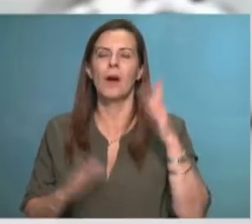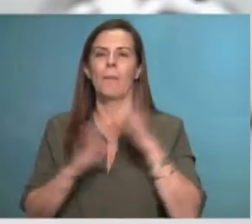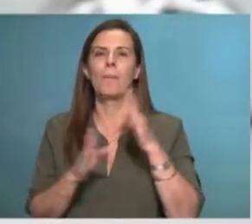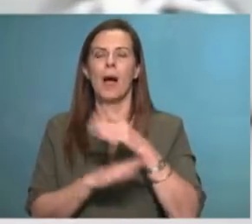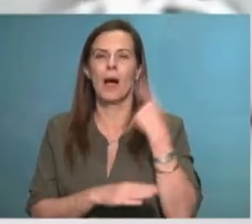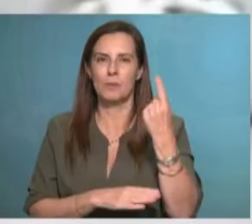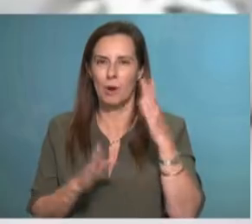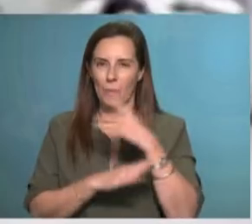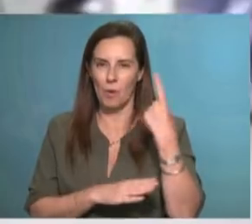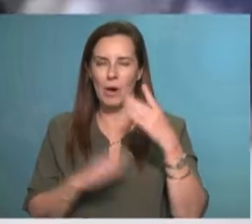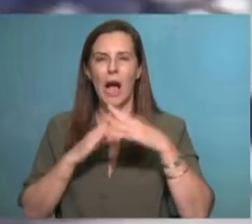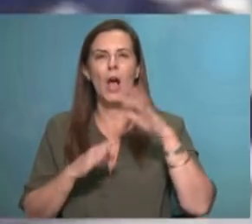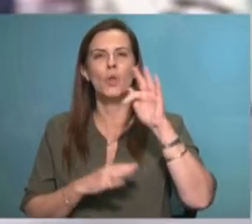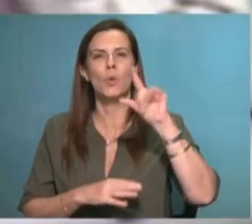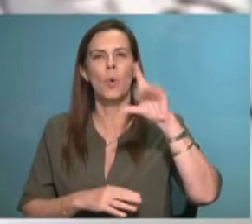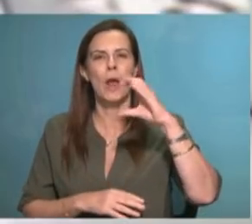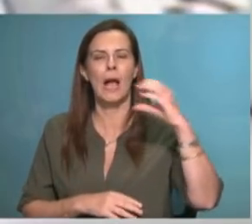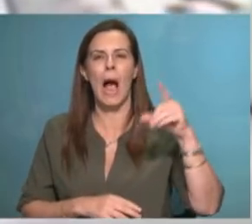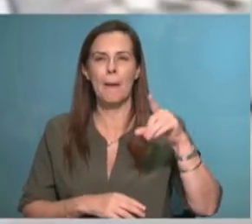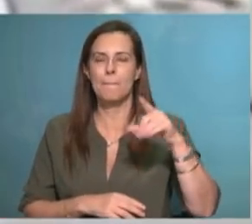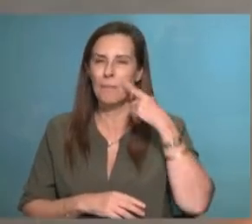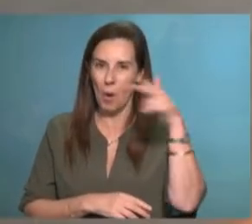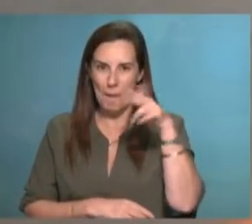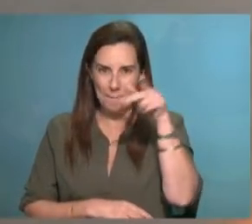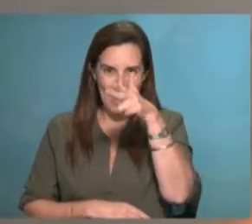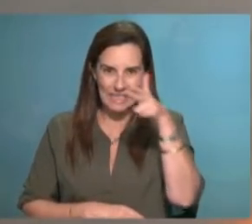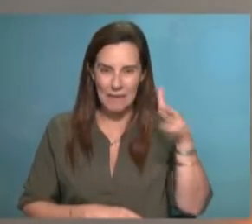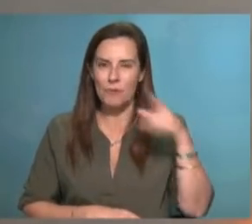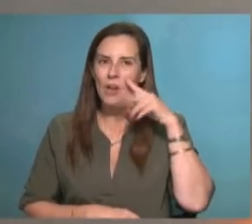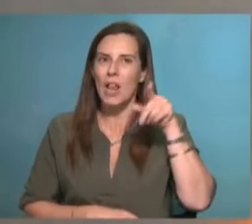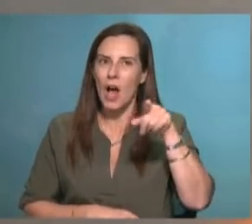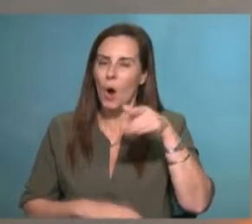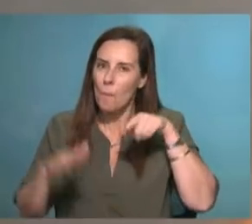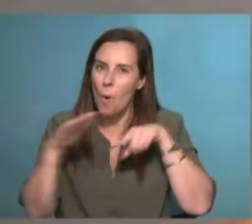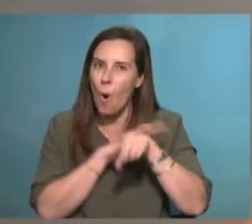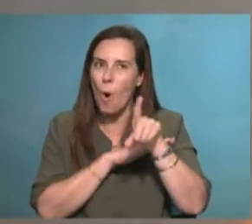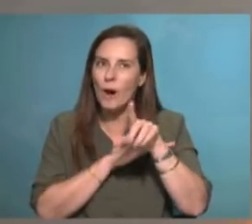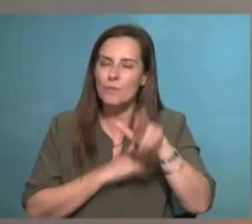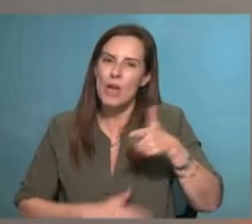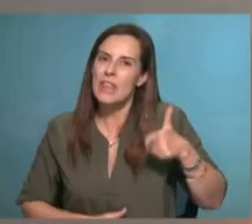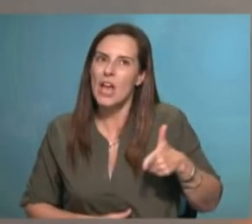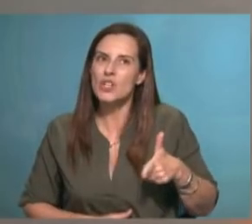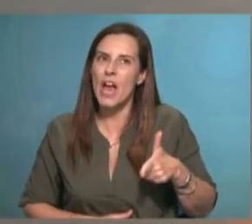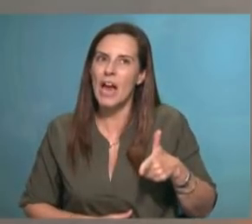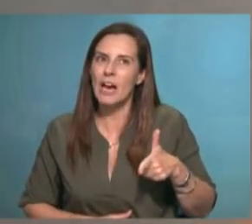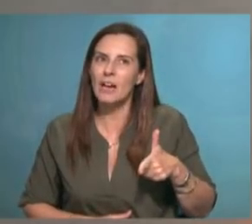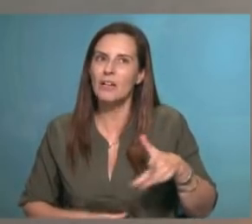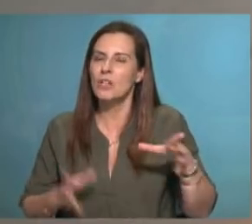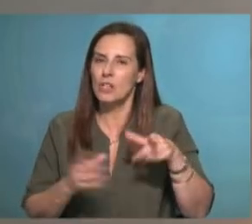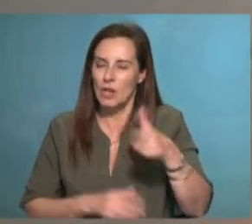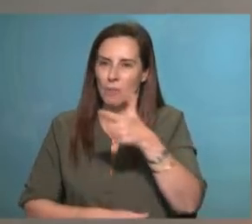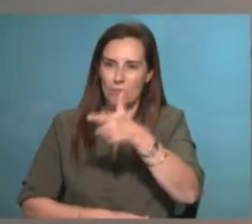נעלווה מטולקרם. בתיעוד הזה ממצלמות האבטחה במפעל אפשר לראות אותו נמלט ואוחז בנשק שבאמצעותו רצח את